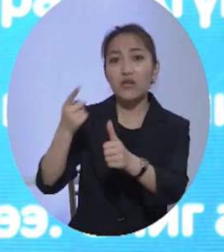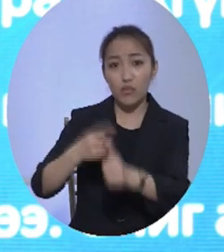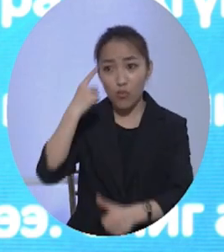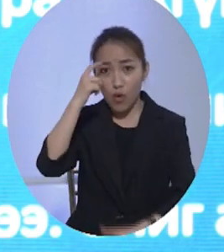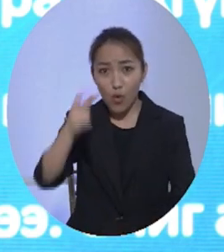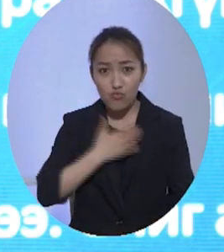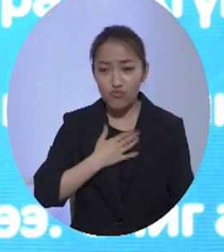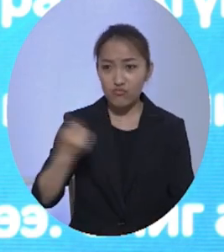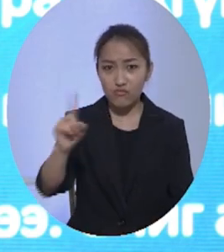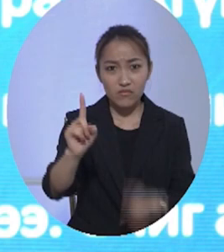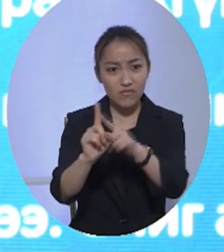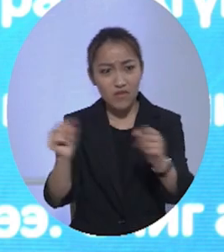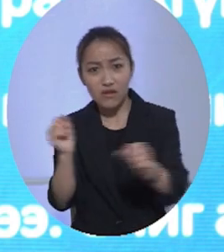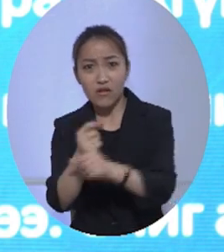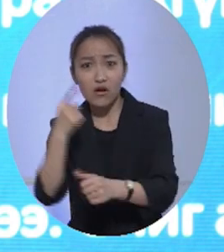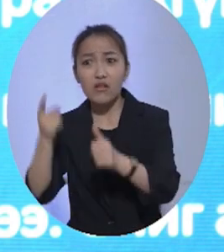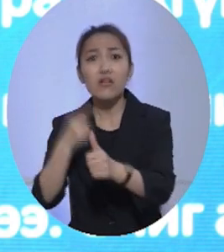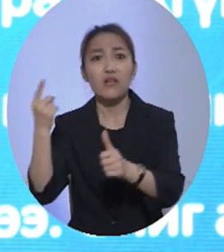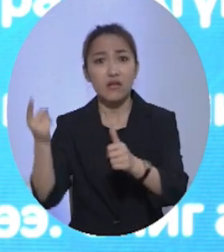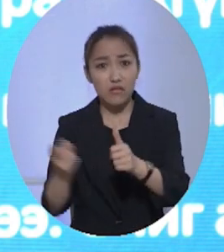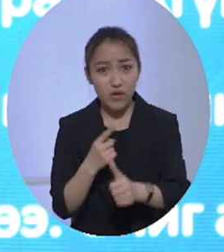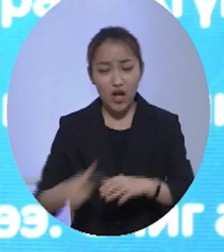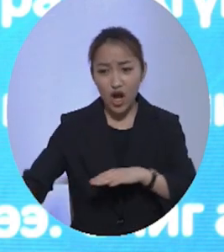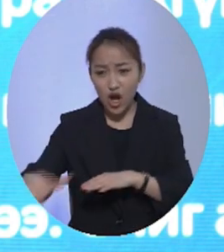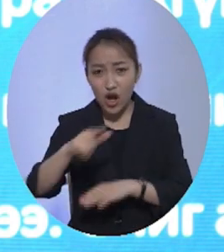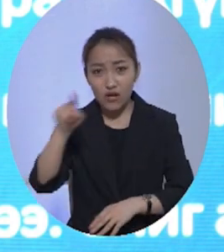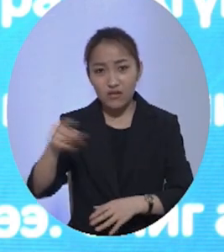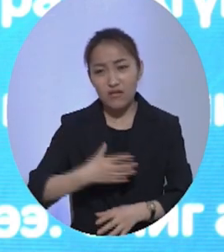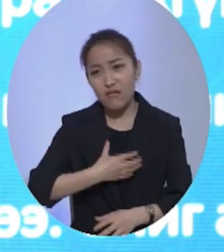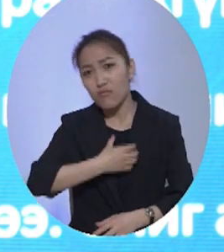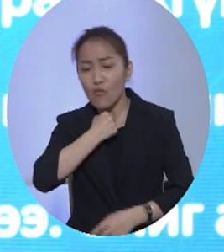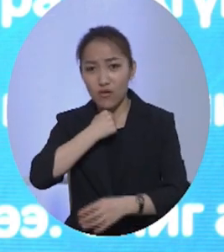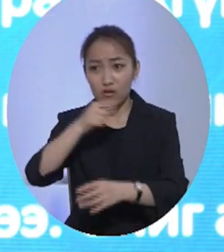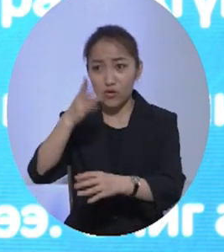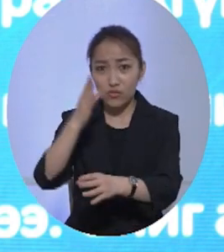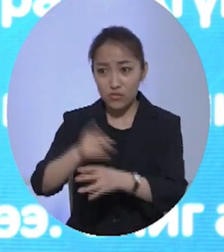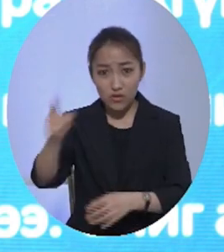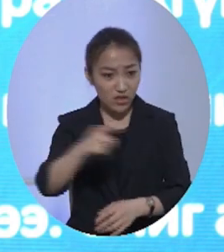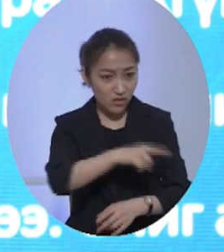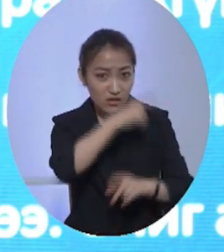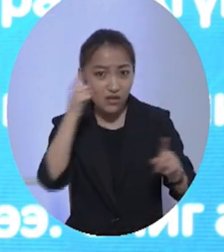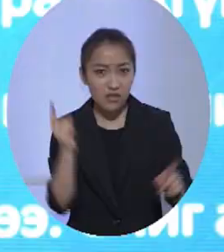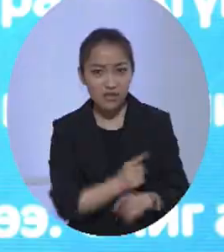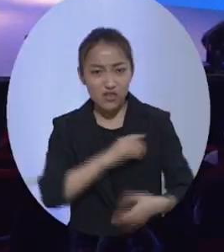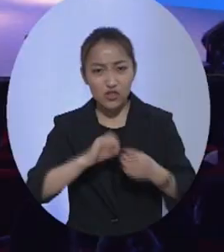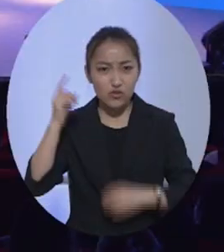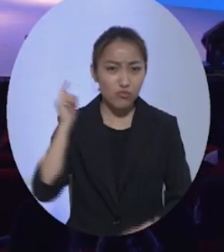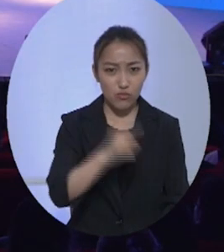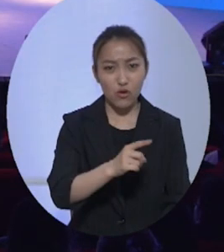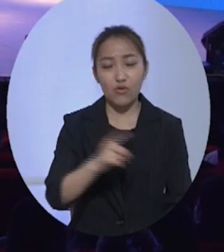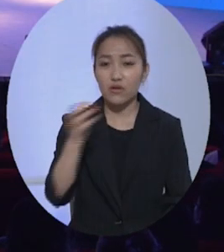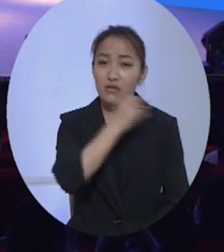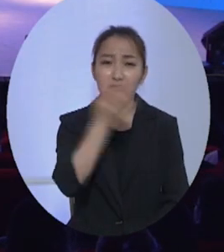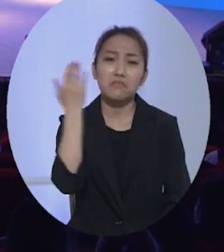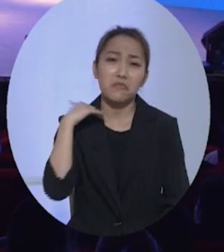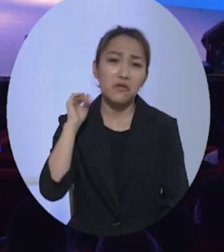уу? Дээрхэн газраас шахамхан газраас дүүжилсэн ч багтаар хэрэг хийсэн байна гэж дуу алдаж байсан бидний.